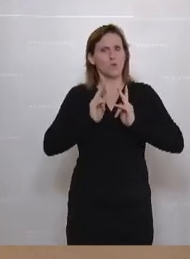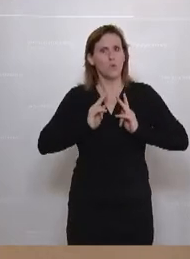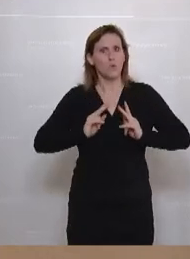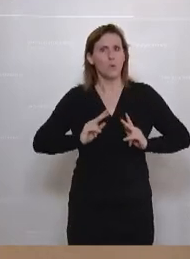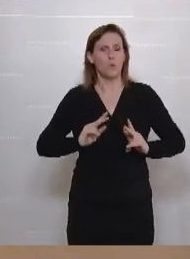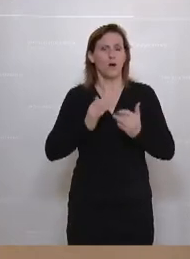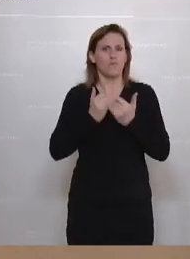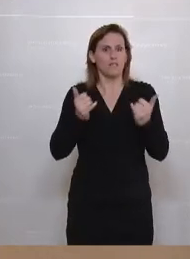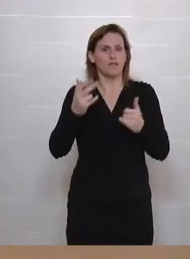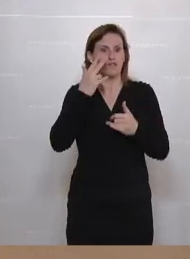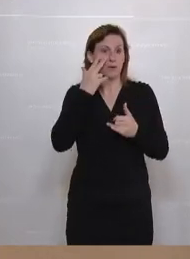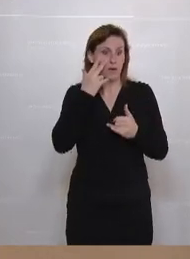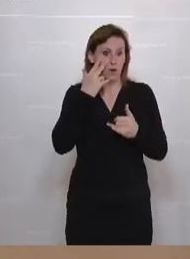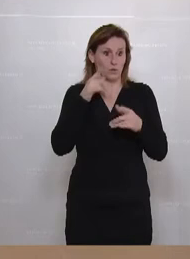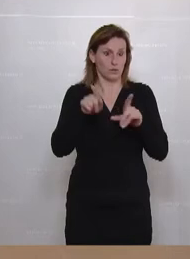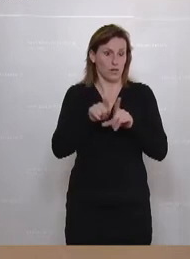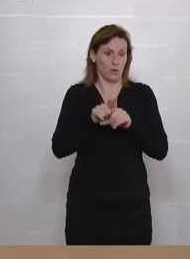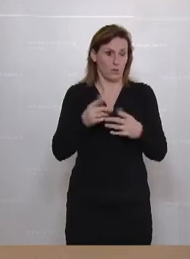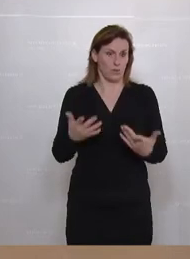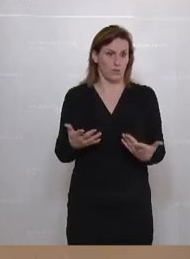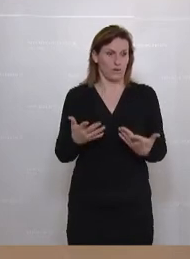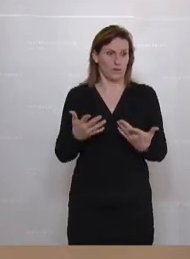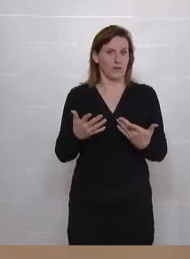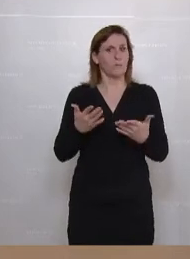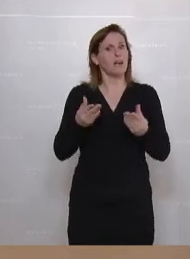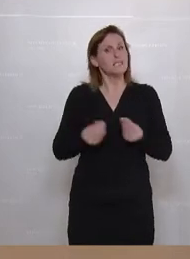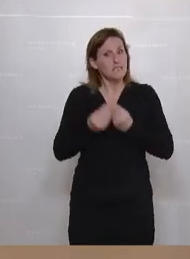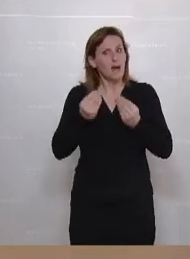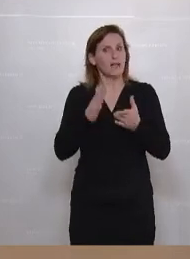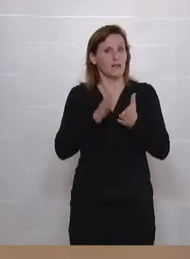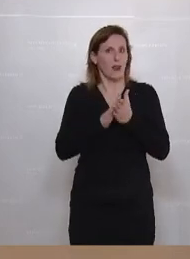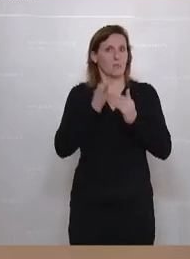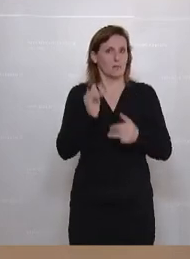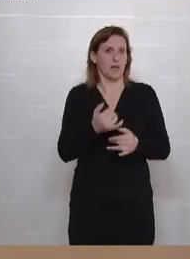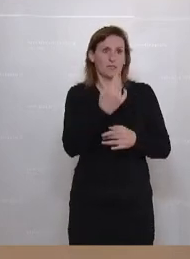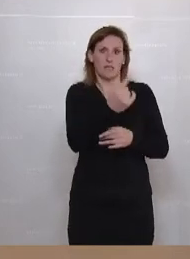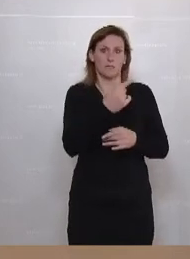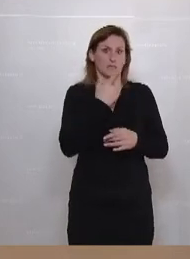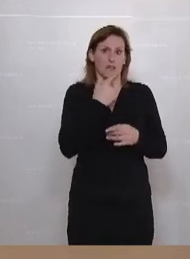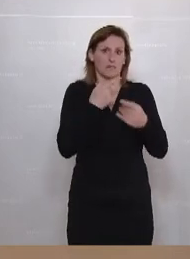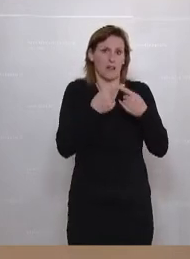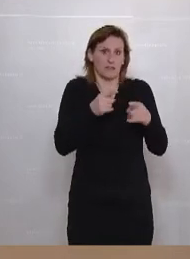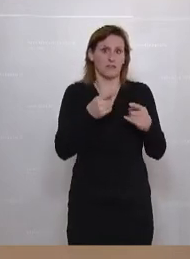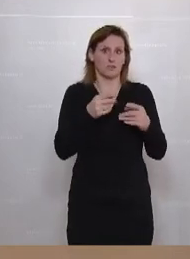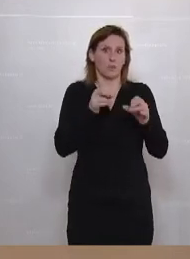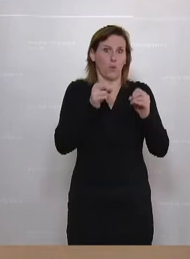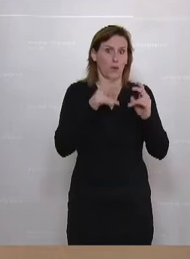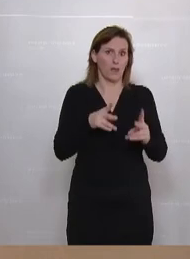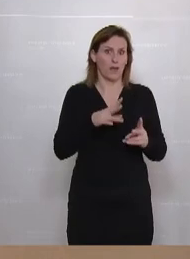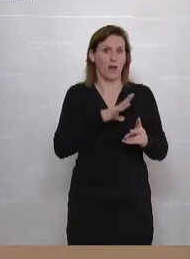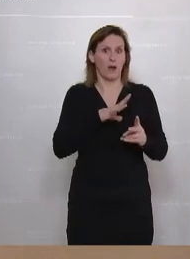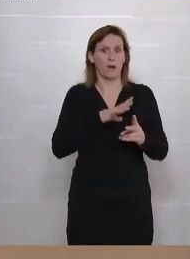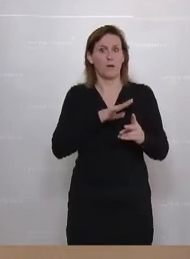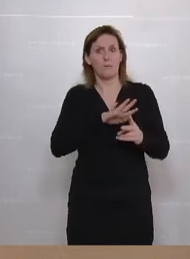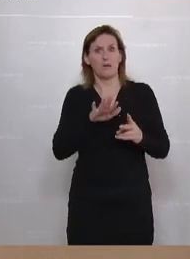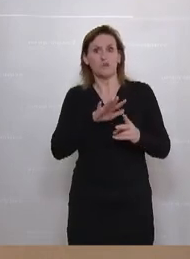nüchtern anzuschauen. Und die Sachen funktionieren, auch wenn Sie sagen, sie funktionieren nicht. Und wir erreichen einfach mehr und schneller, indem